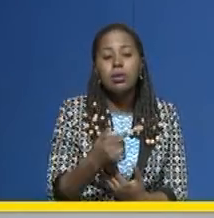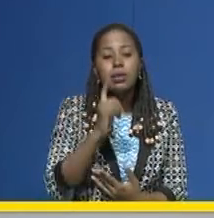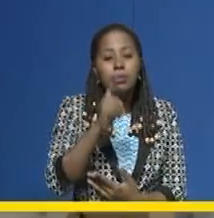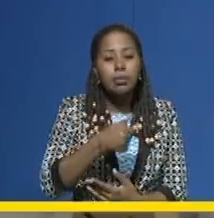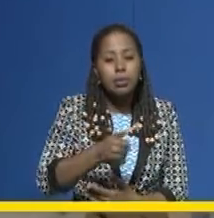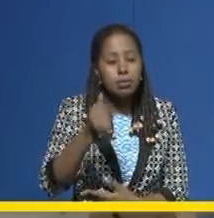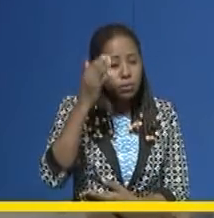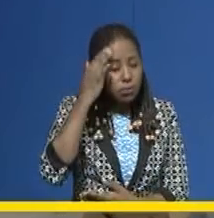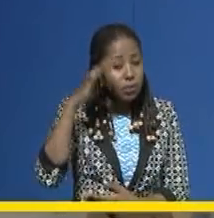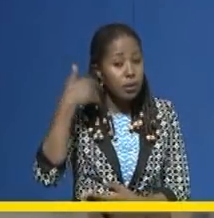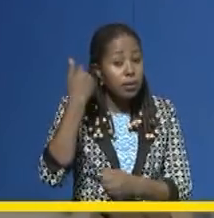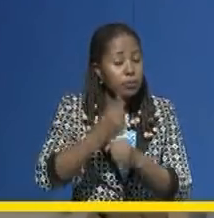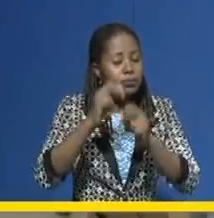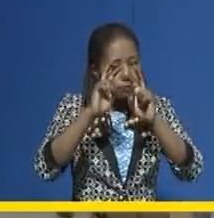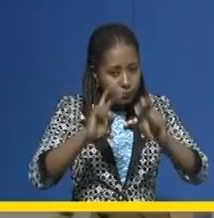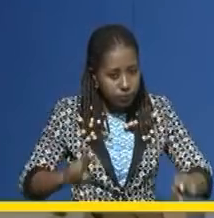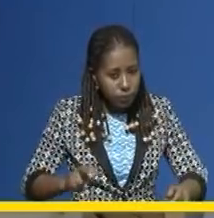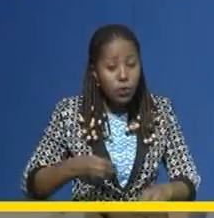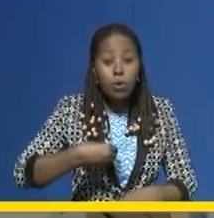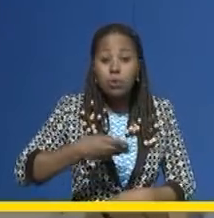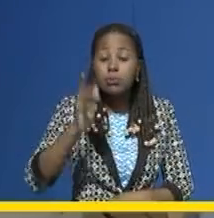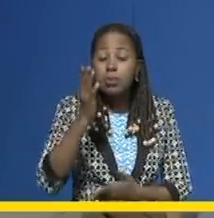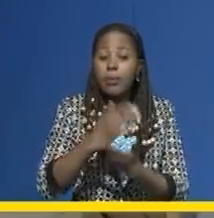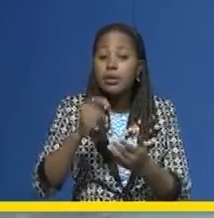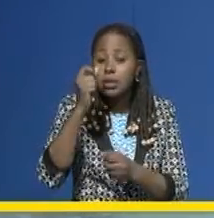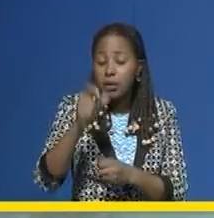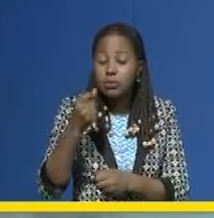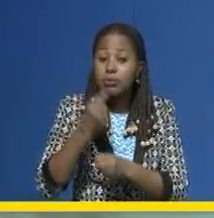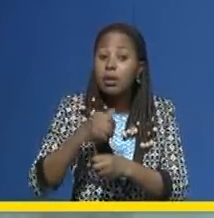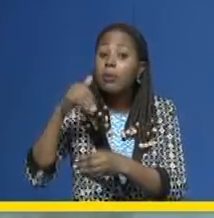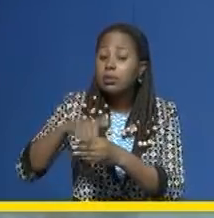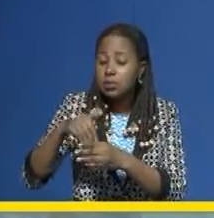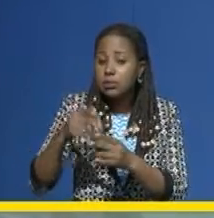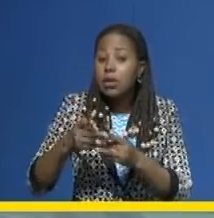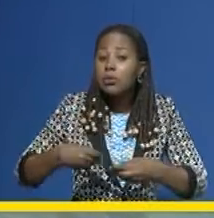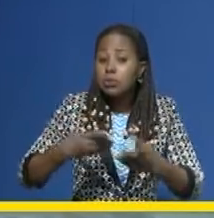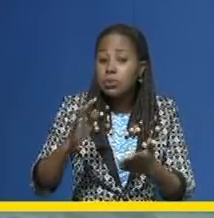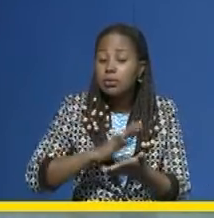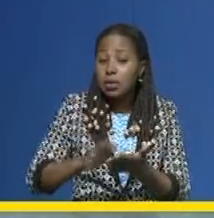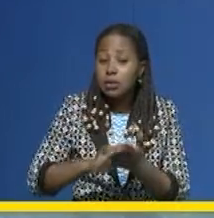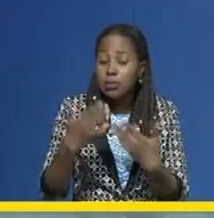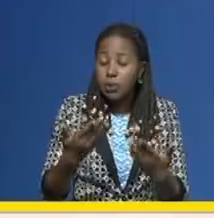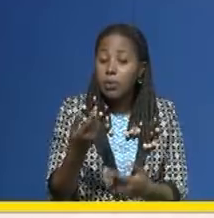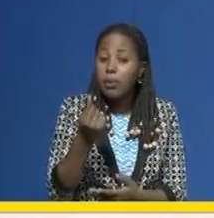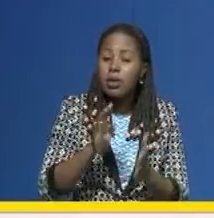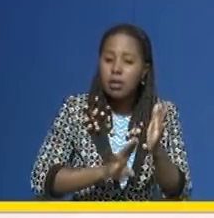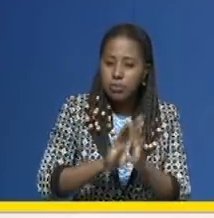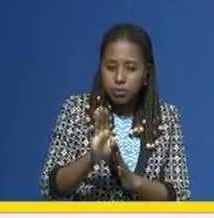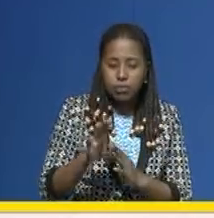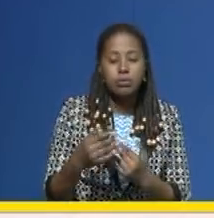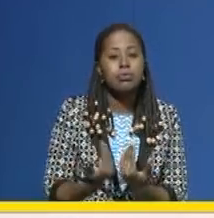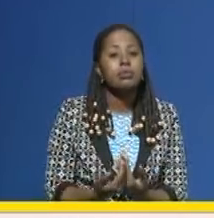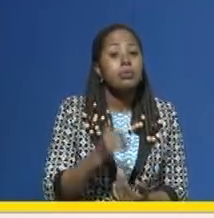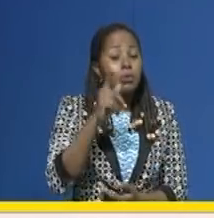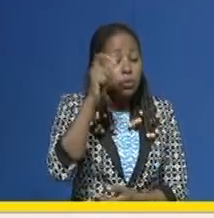ambaye amewabaini baada ya kufanya uchunguzi kwa kuwatuma baadhi ya watu kujifanya wateja na kuuziwa vitakasa mikono kwa bei ya juu. Wapo ambao